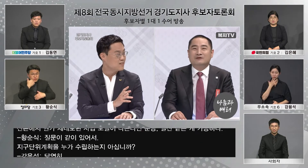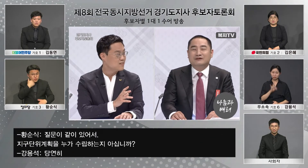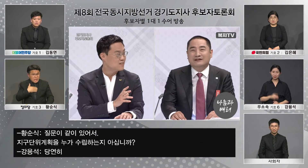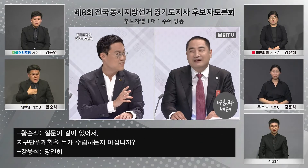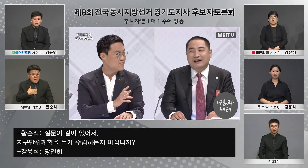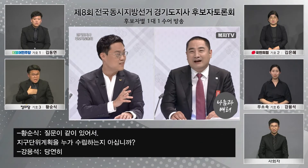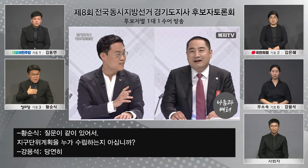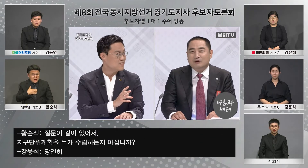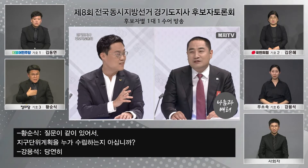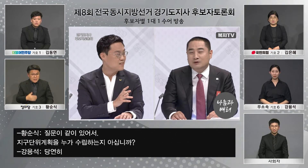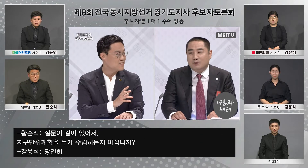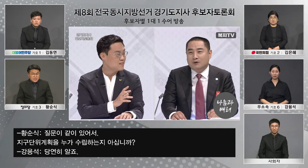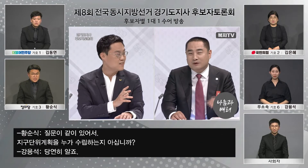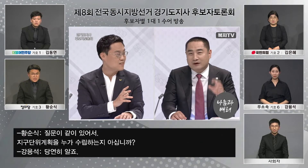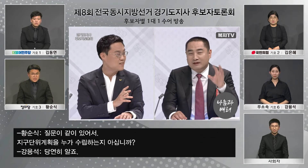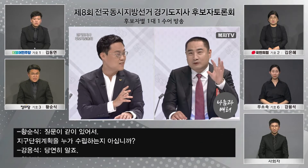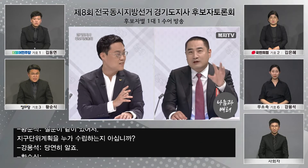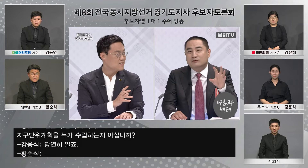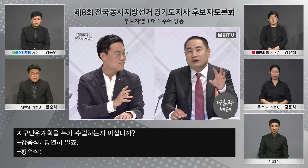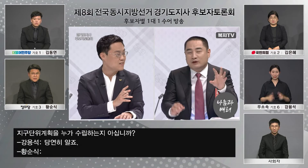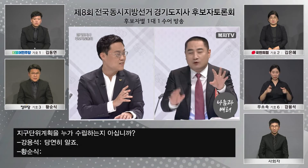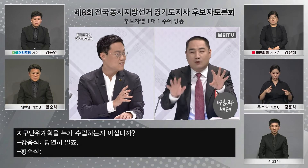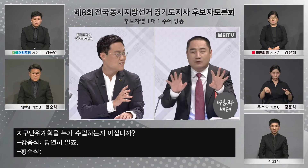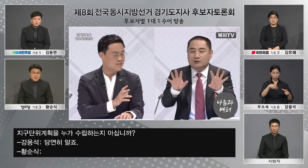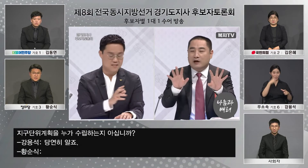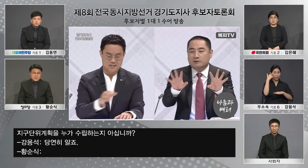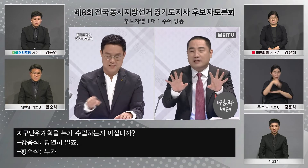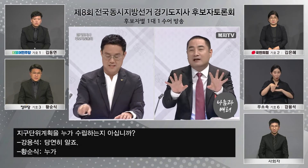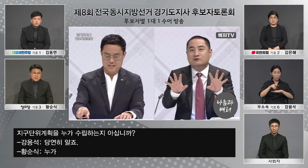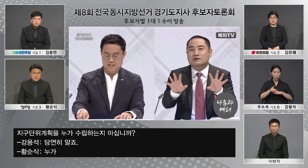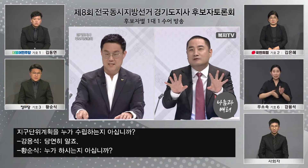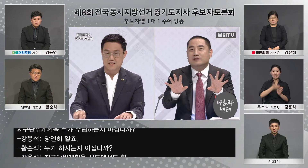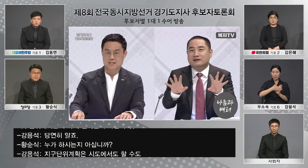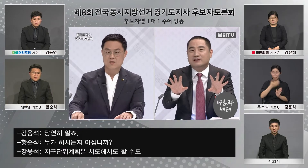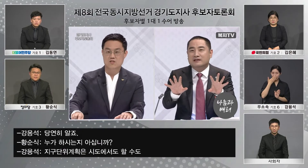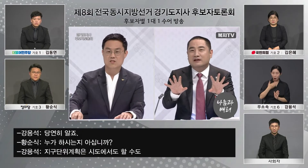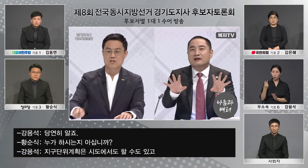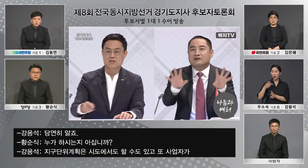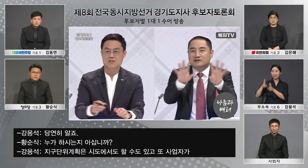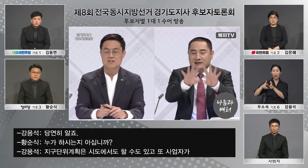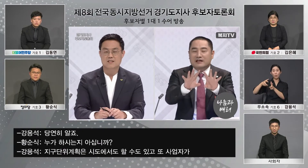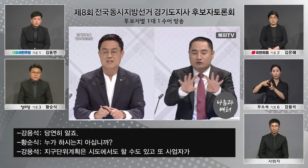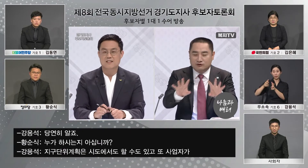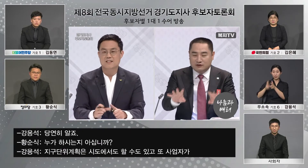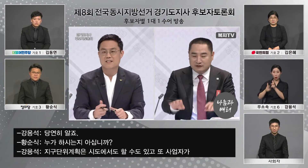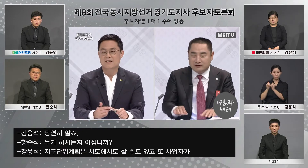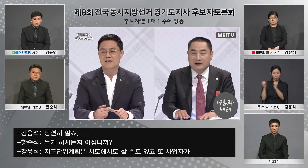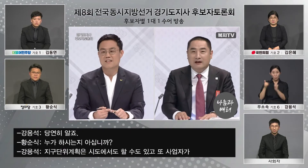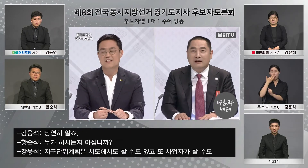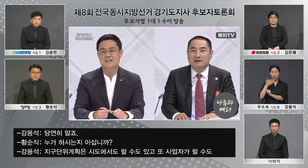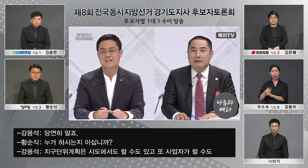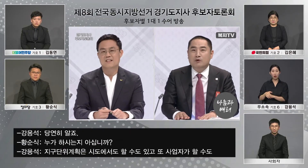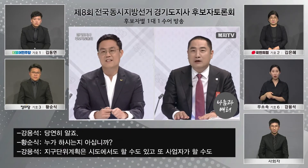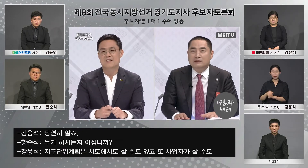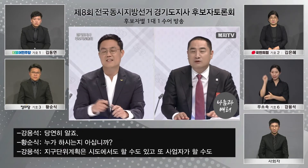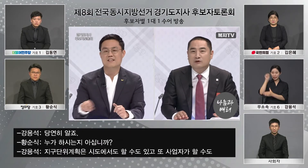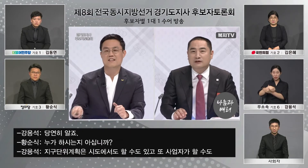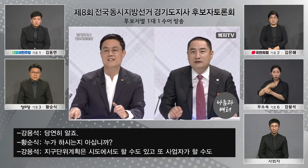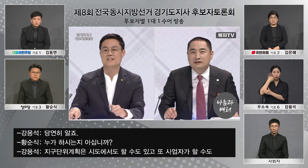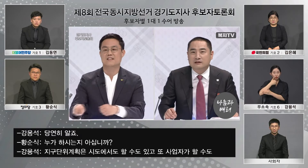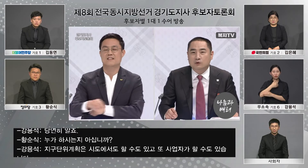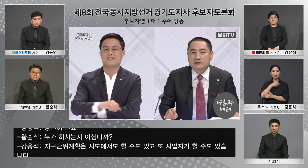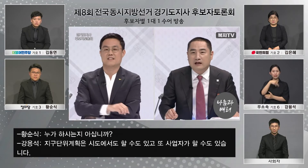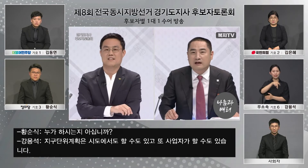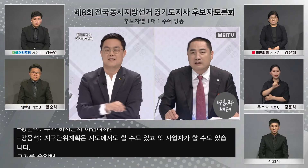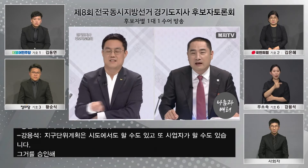단위 계획은 네. 뭐 시도에서도 할 수도 있고 또 사업자가 할 수도 있습니다. 근데 이제 그걸 승인해 주는 거는 3본 같은